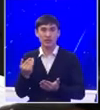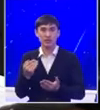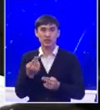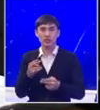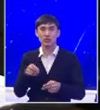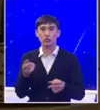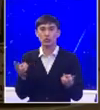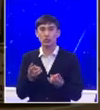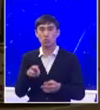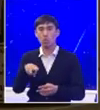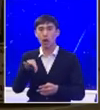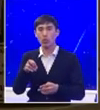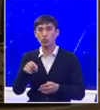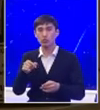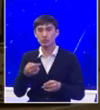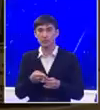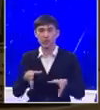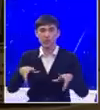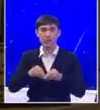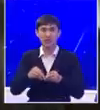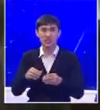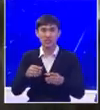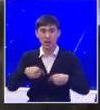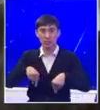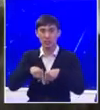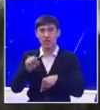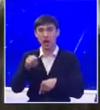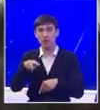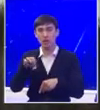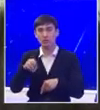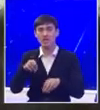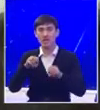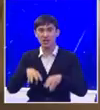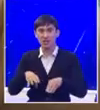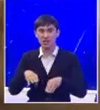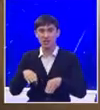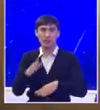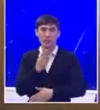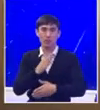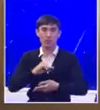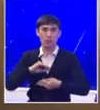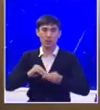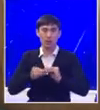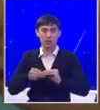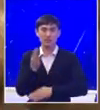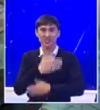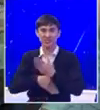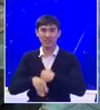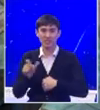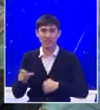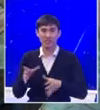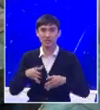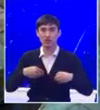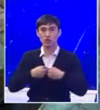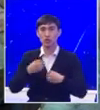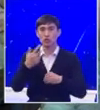вопросом к руководству области обратились члены объединения «Алпамыс», которое занимается решением проблем лиц с инвалидностью и охватывает более 140 семей. При